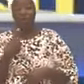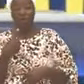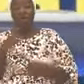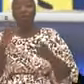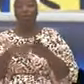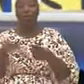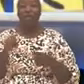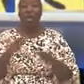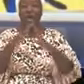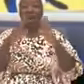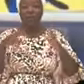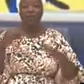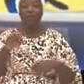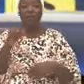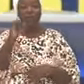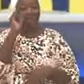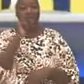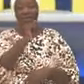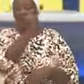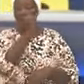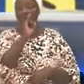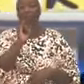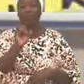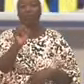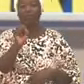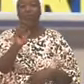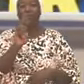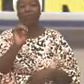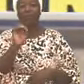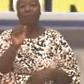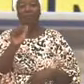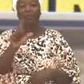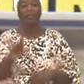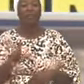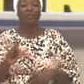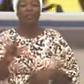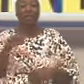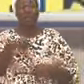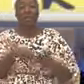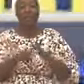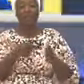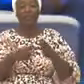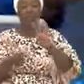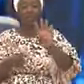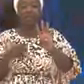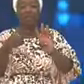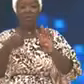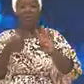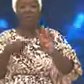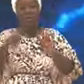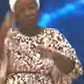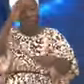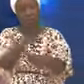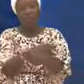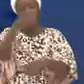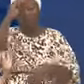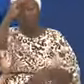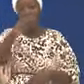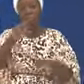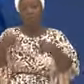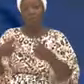il modifie de l'homme mange ce que tu trouves majoré va parle à la maison